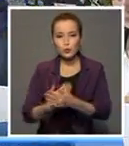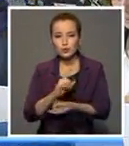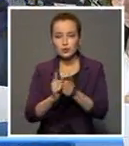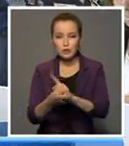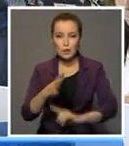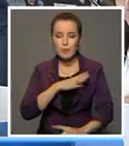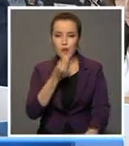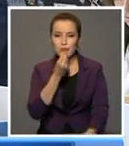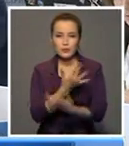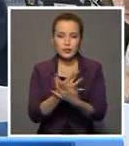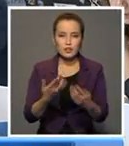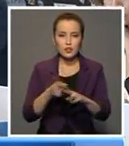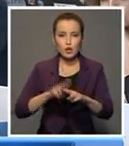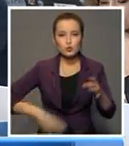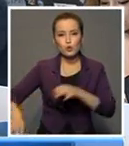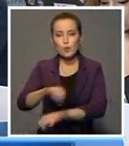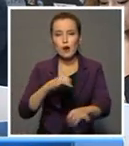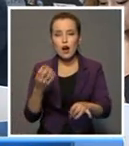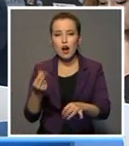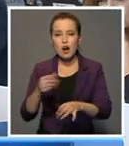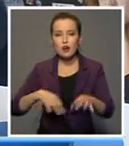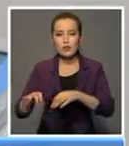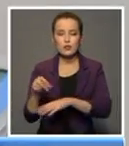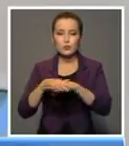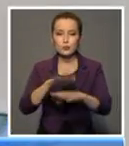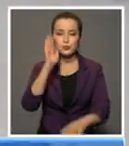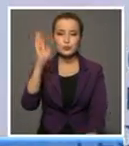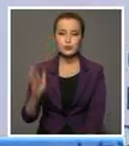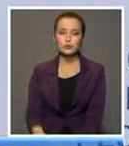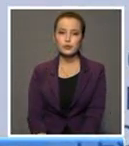өнеркәсібі саласындағы бірнеше жобаны қаржыландырмақшы.